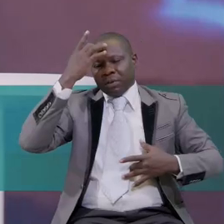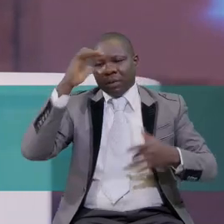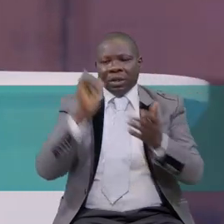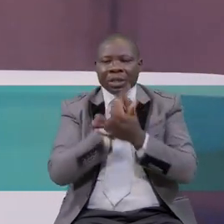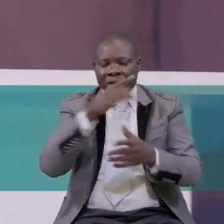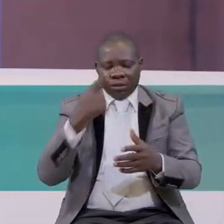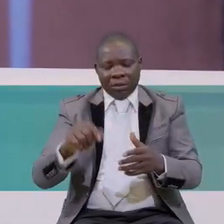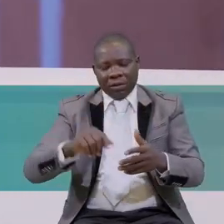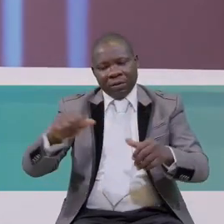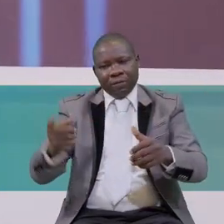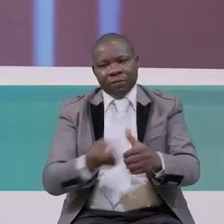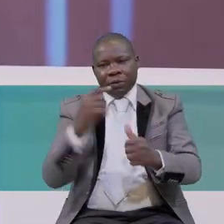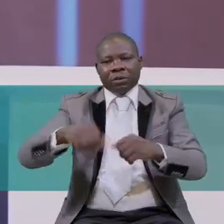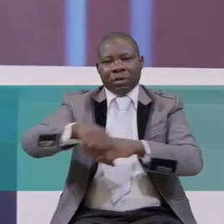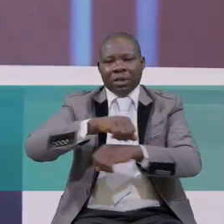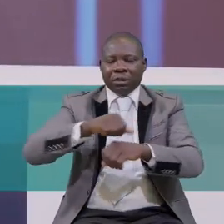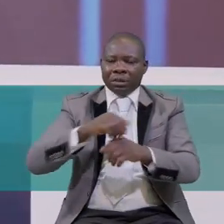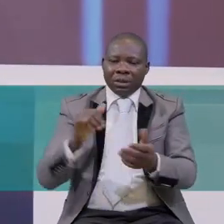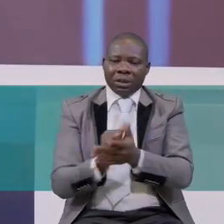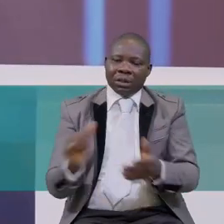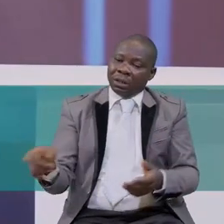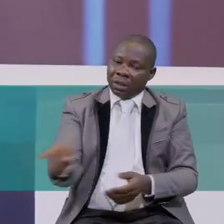Ça, c'est l'onction initiale.